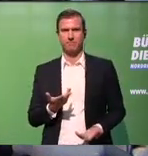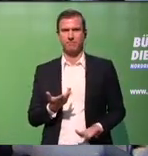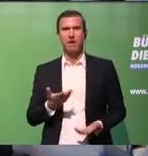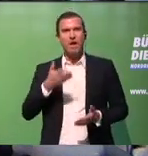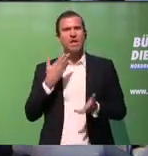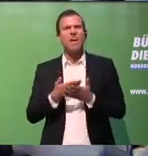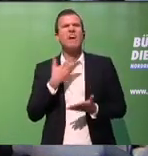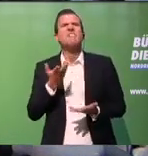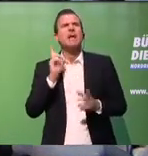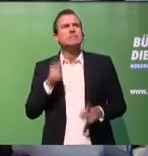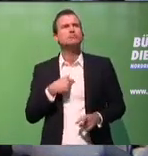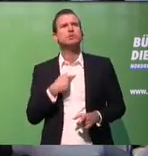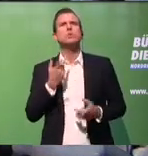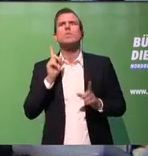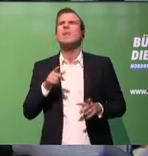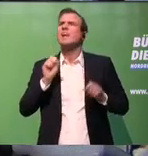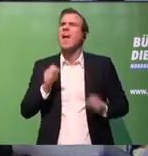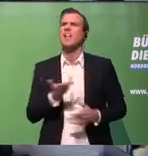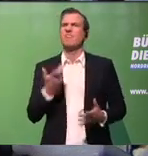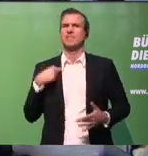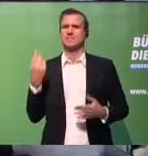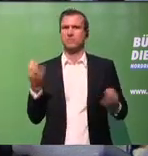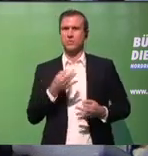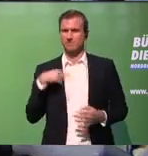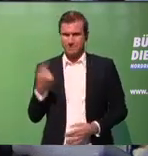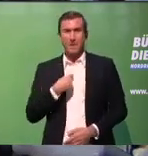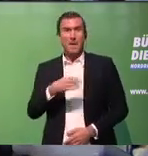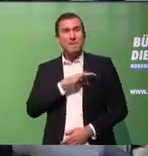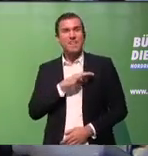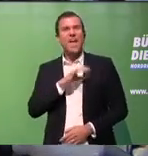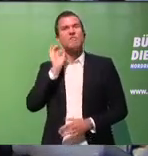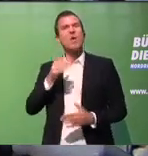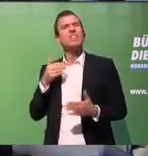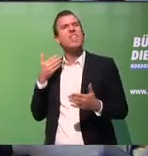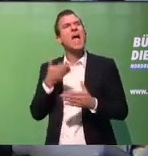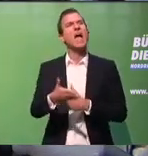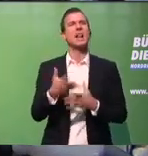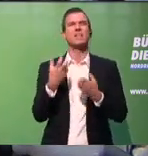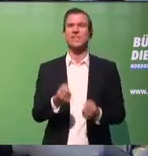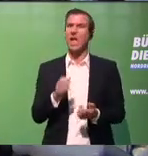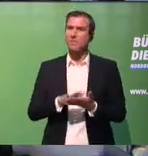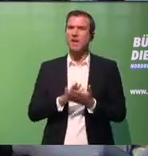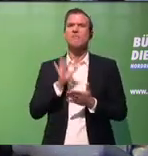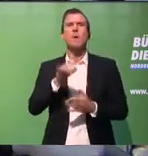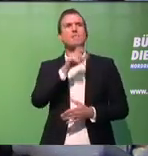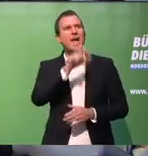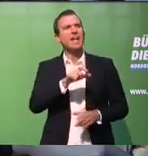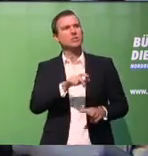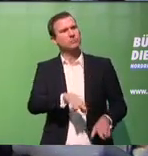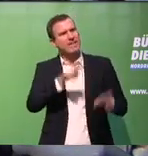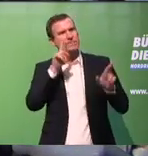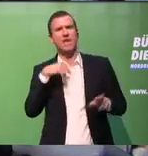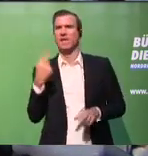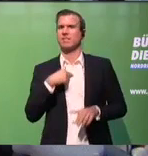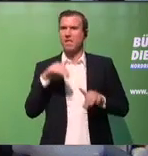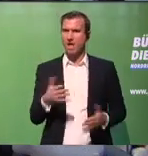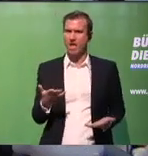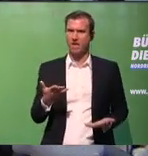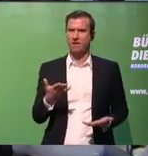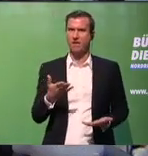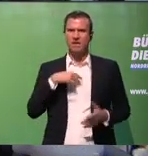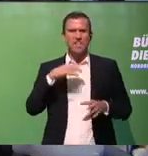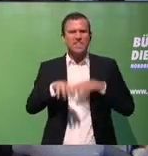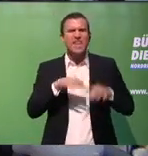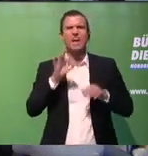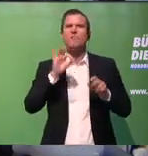tun? Wir sind die Partei, die für Nachhaltigkeit, für Respekt gegenüber Menschenwürde, unseren Tieren, unserer Erde,